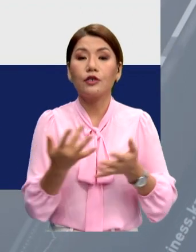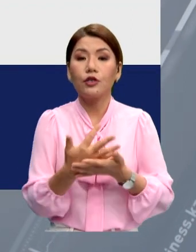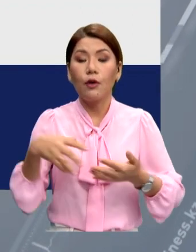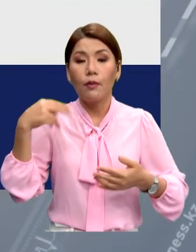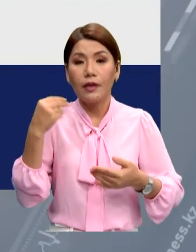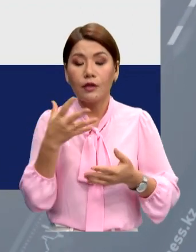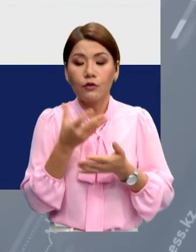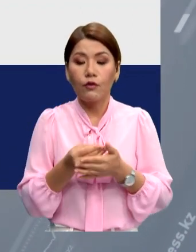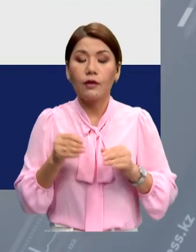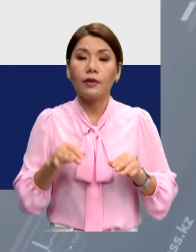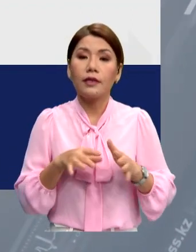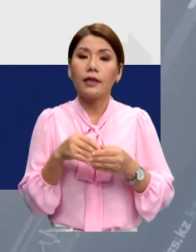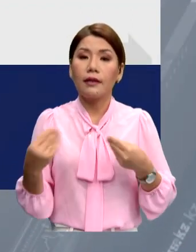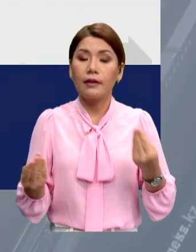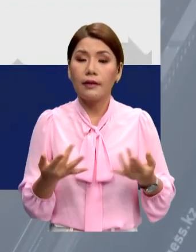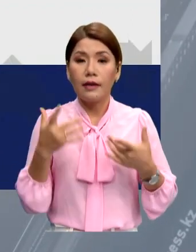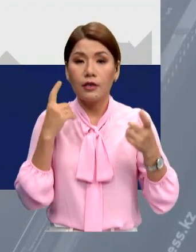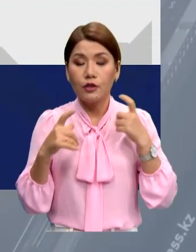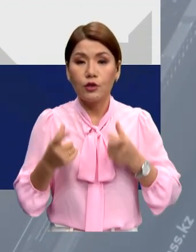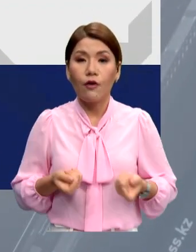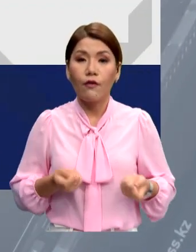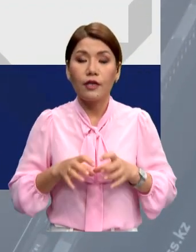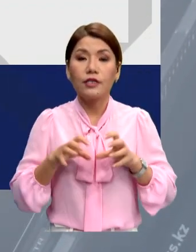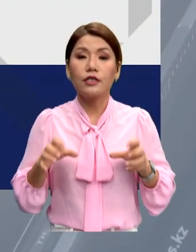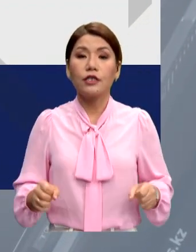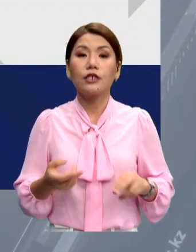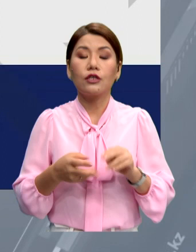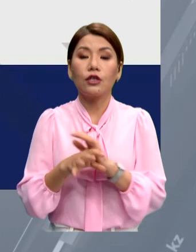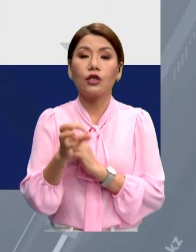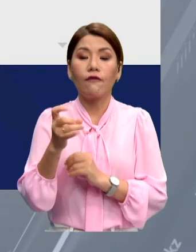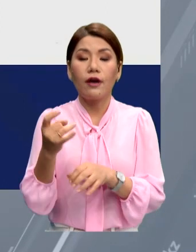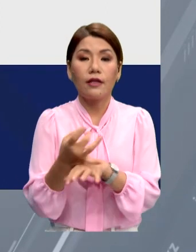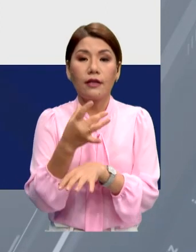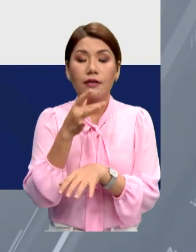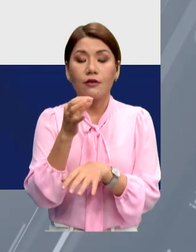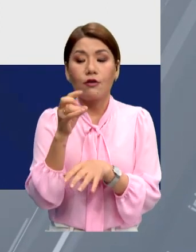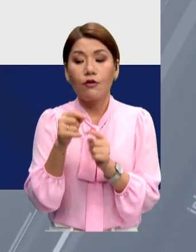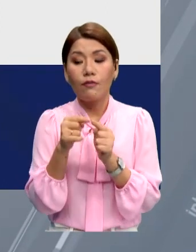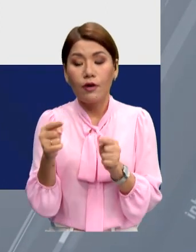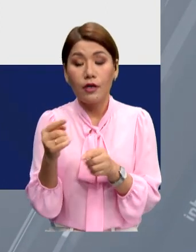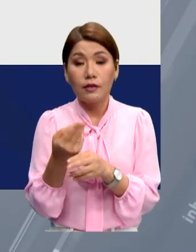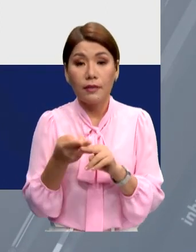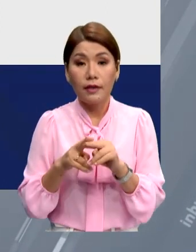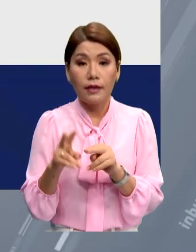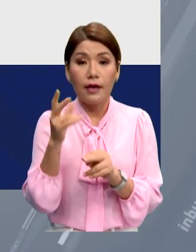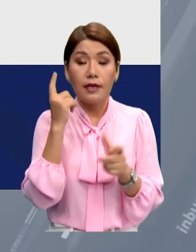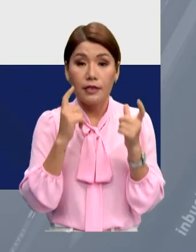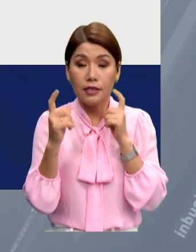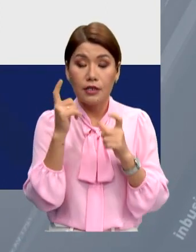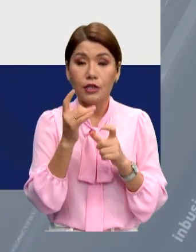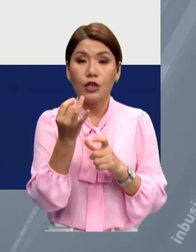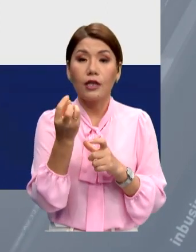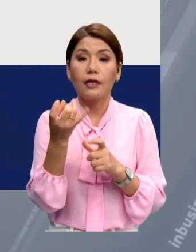президентских полномочий в пользу других институтов власти. Введение однократности президентского срока таким образом замыкает процесс